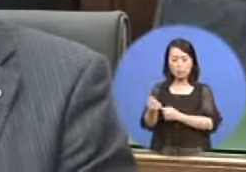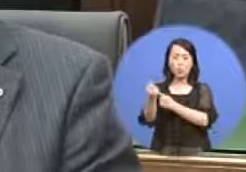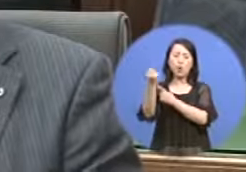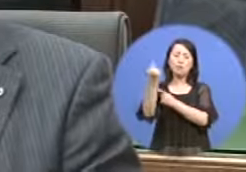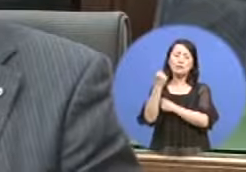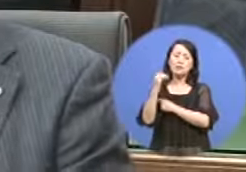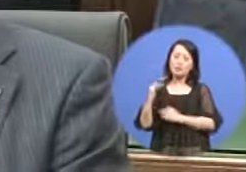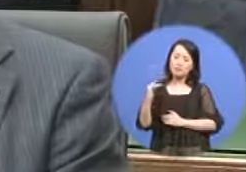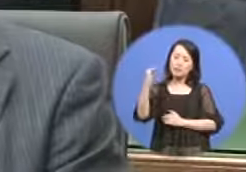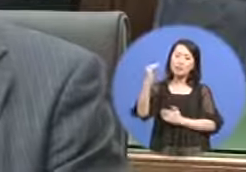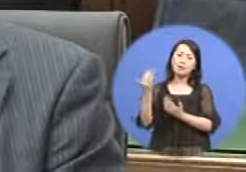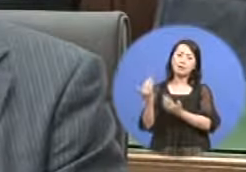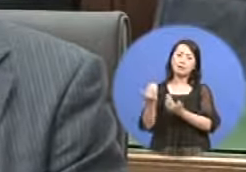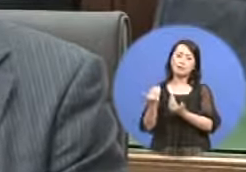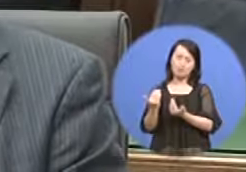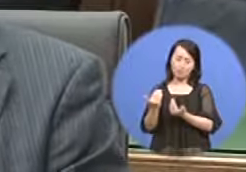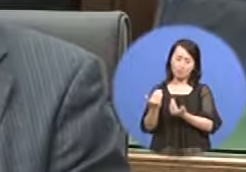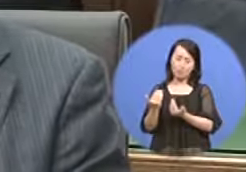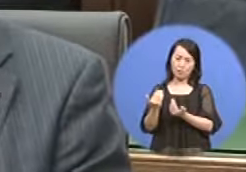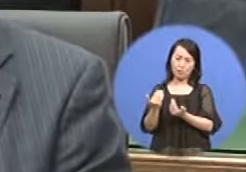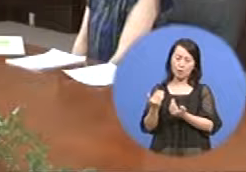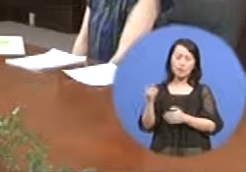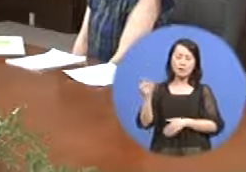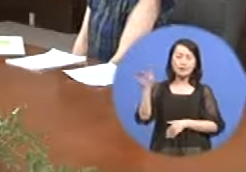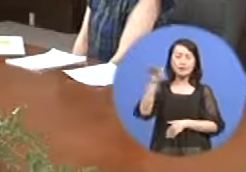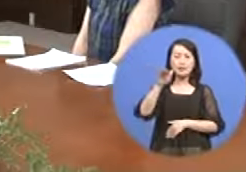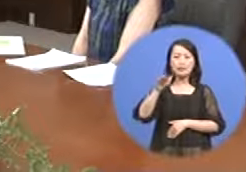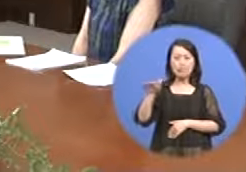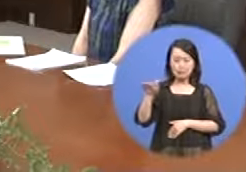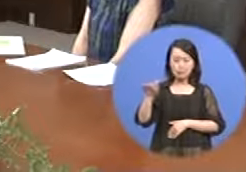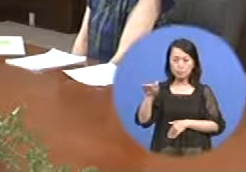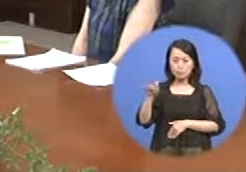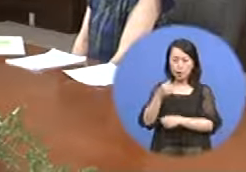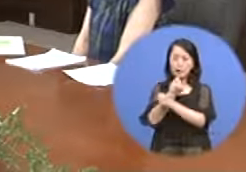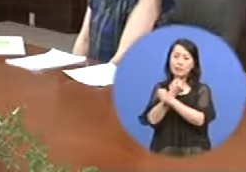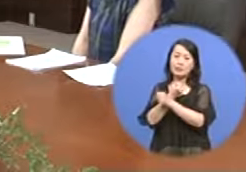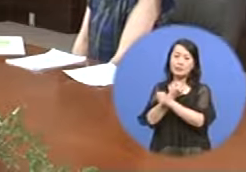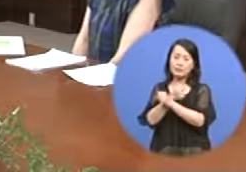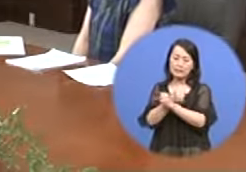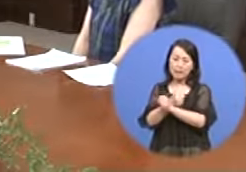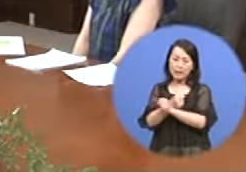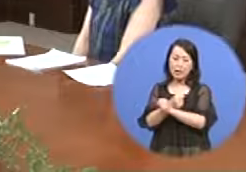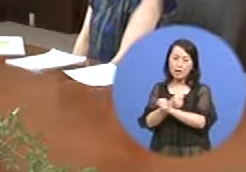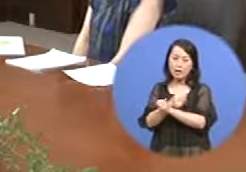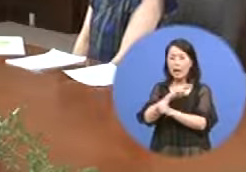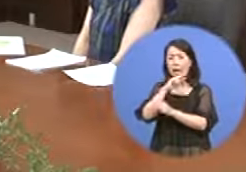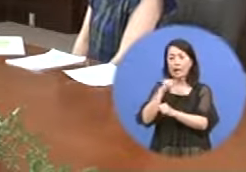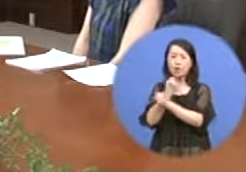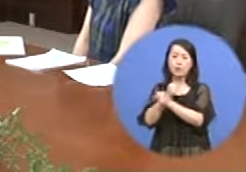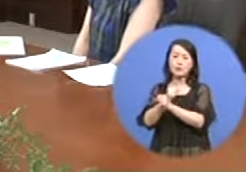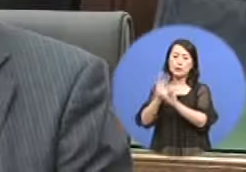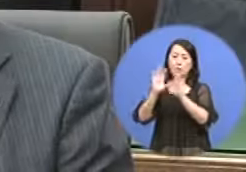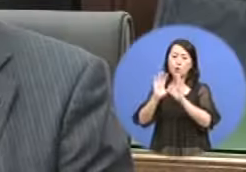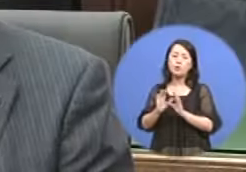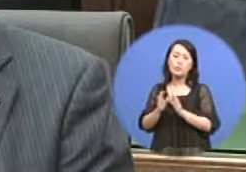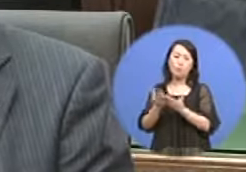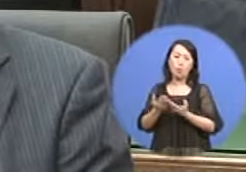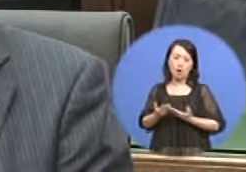その先生の能力を測ってね、先生に試験を受けてもらうとか、英語のね、それ